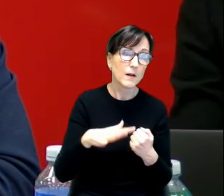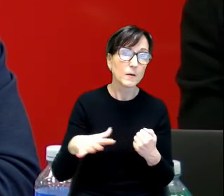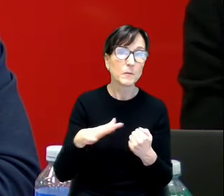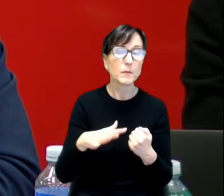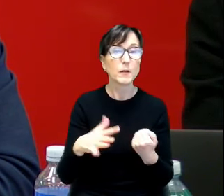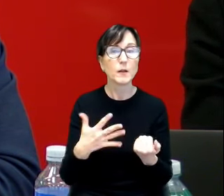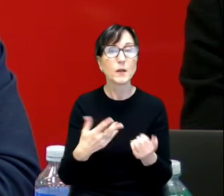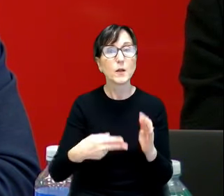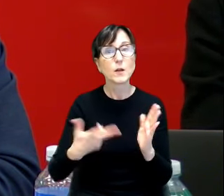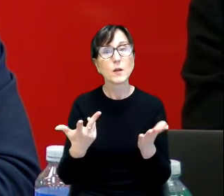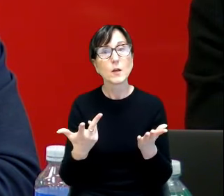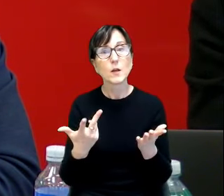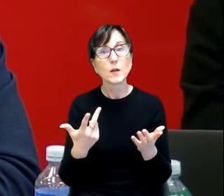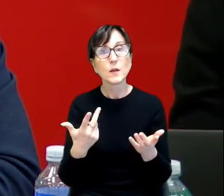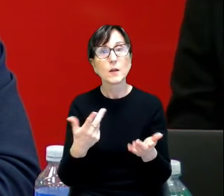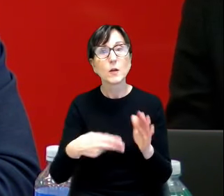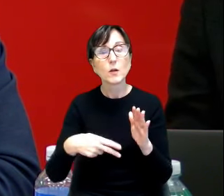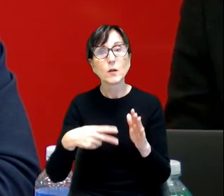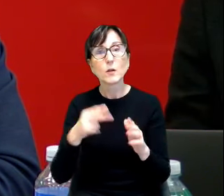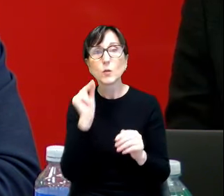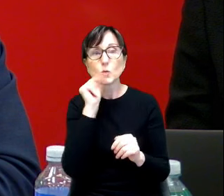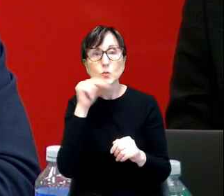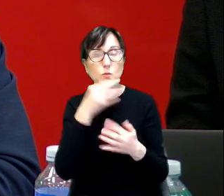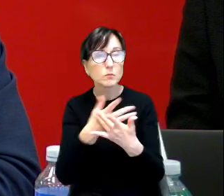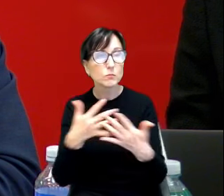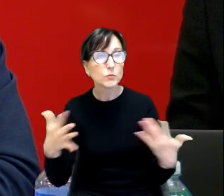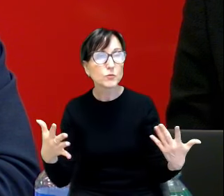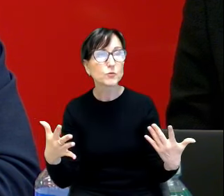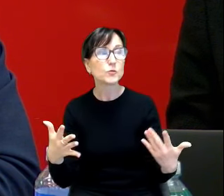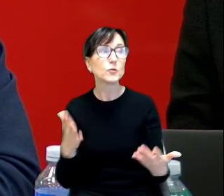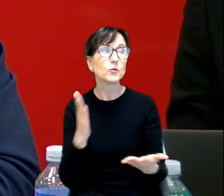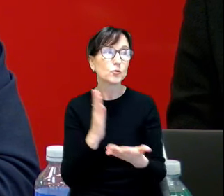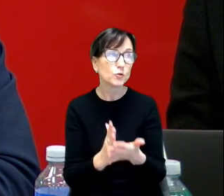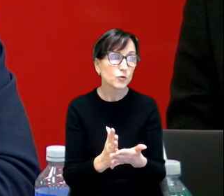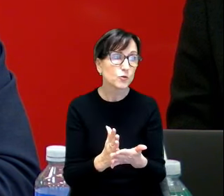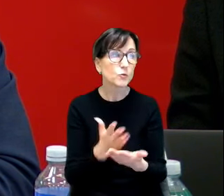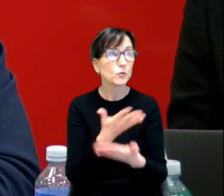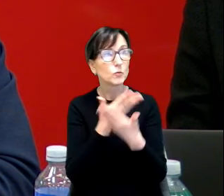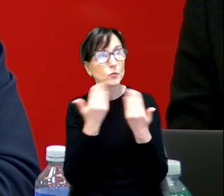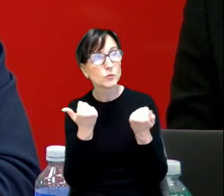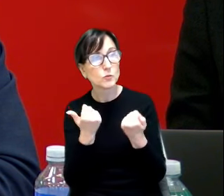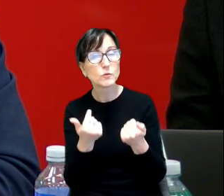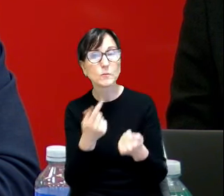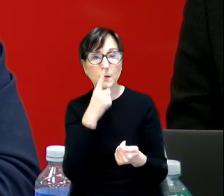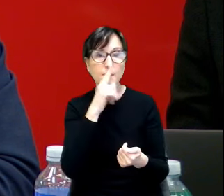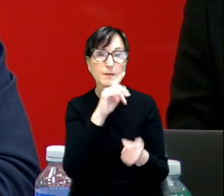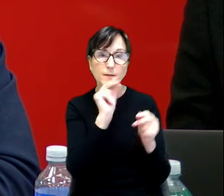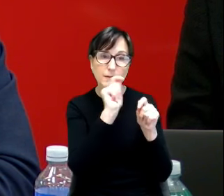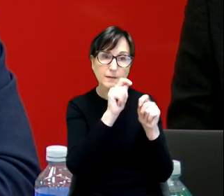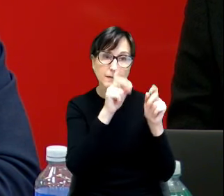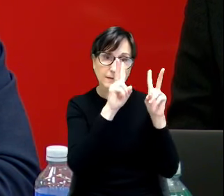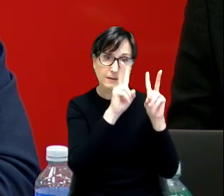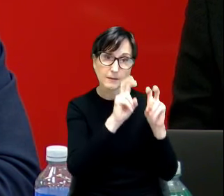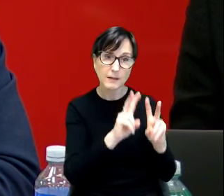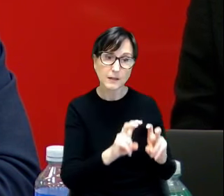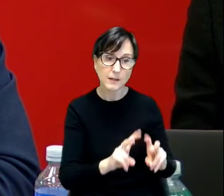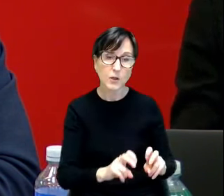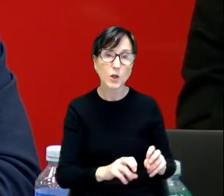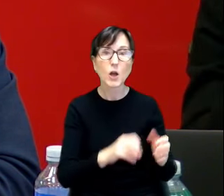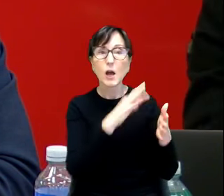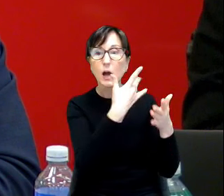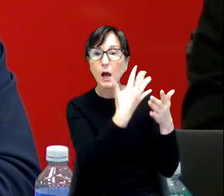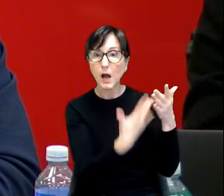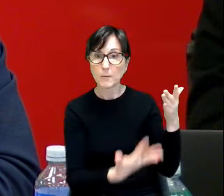kriminogeninėi situacijai konkrečių vertinimo kriterijų ir prašymų nagrinėjama tvarkos aprašo patvirtinimo